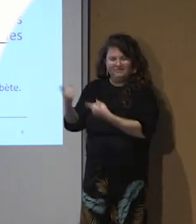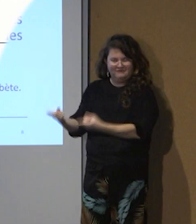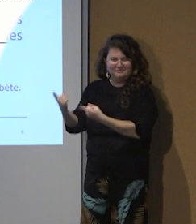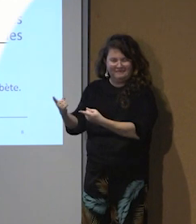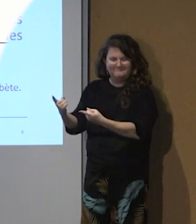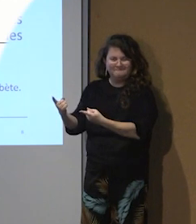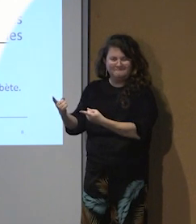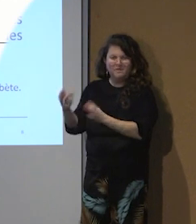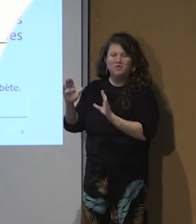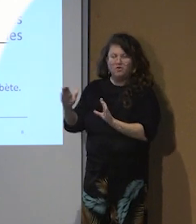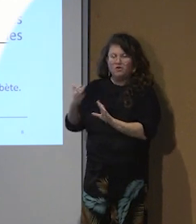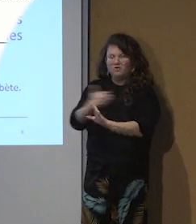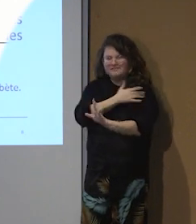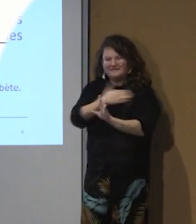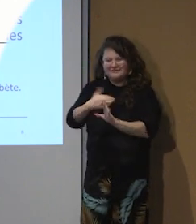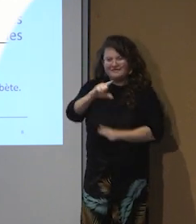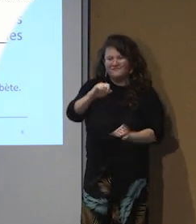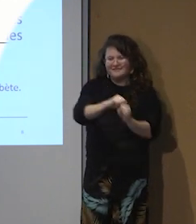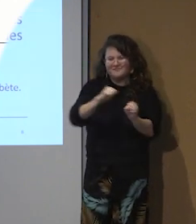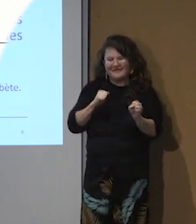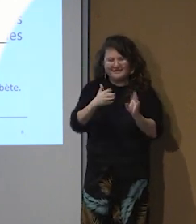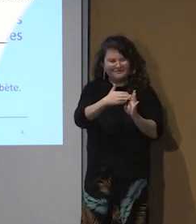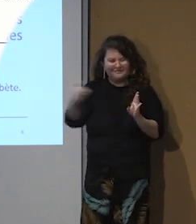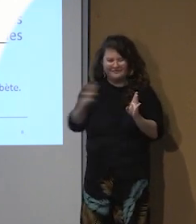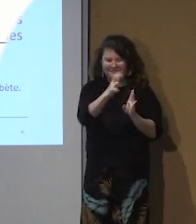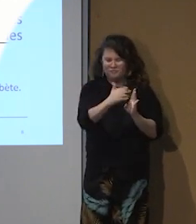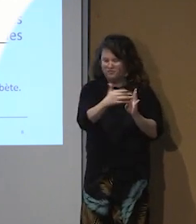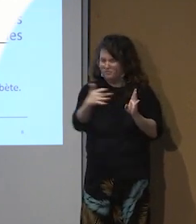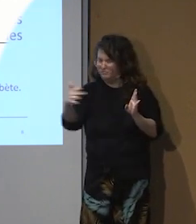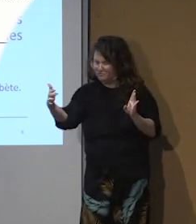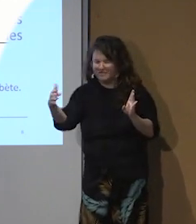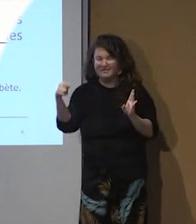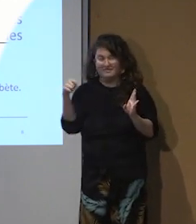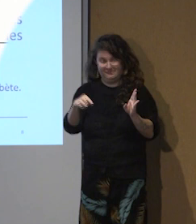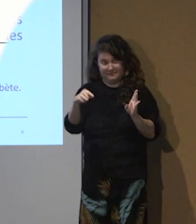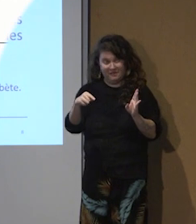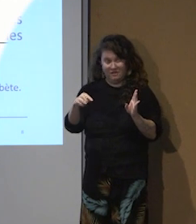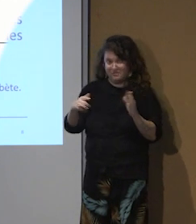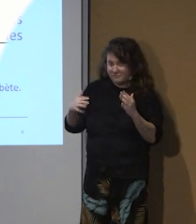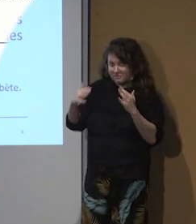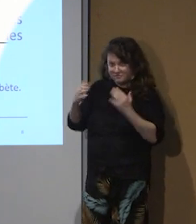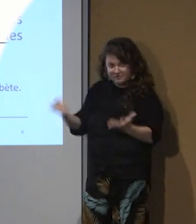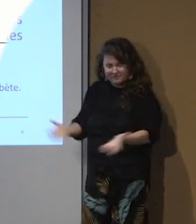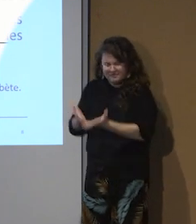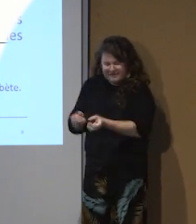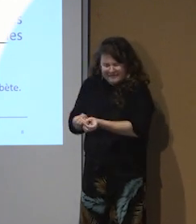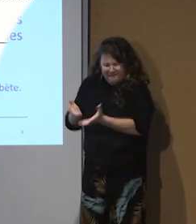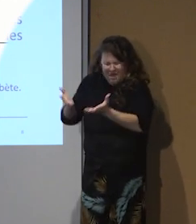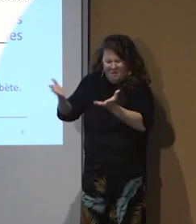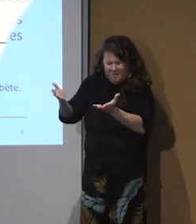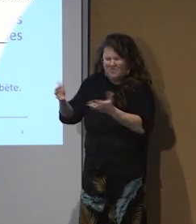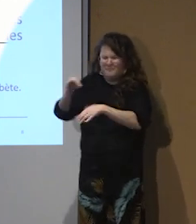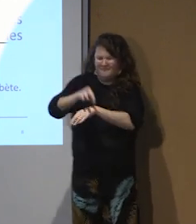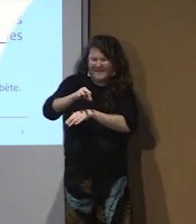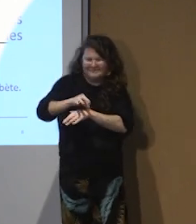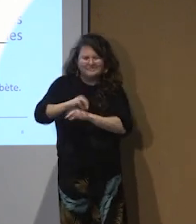XXe siècle. Elle progresse avec une incidence majeure sur la prévalence des maladies non transmissibles et la santé générale